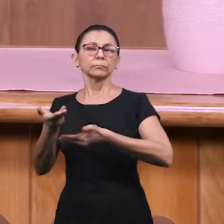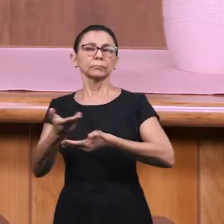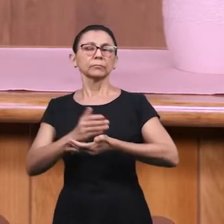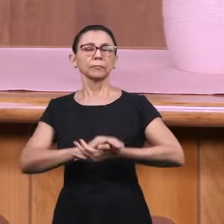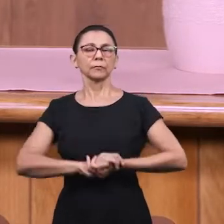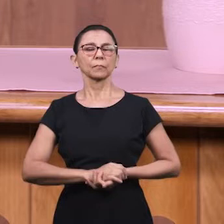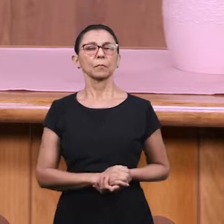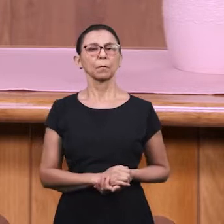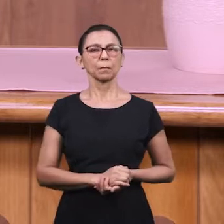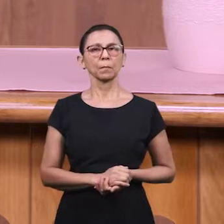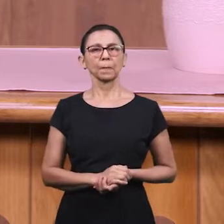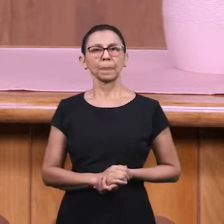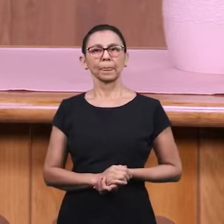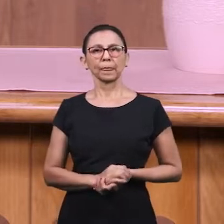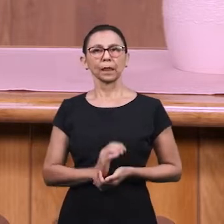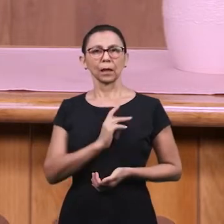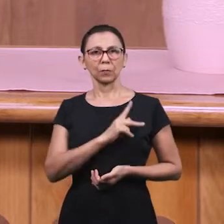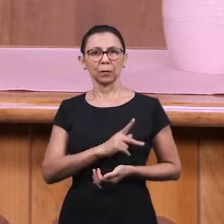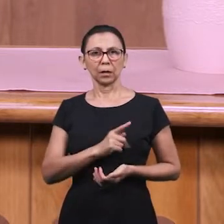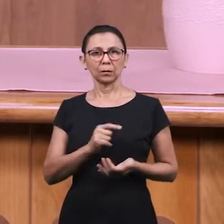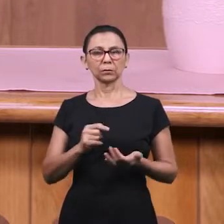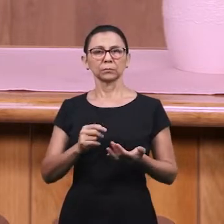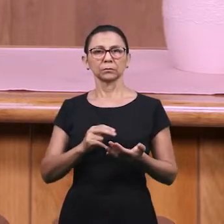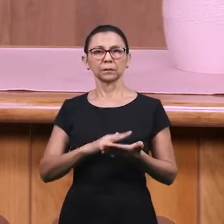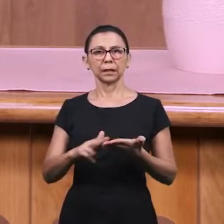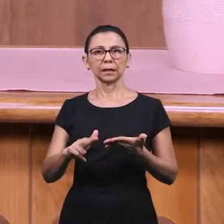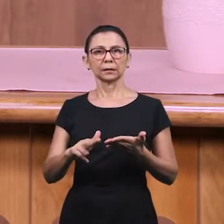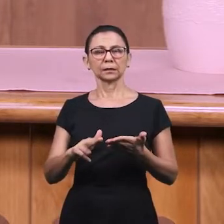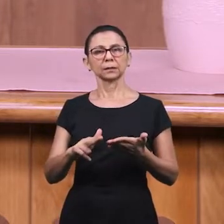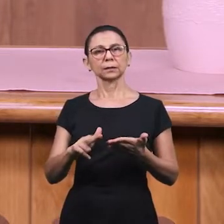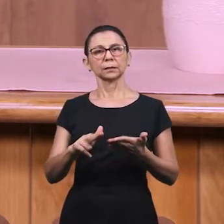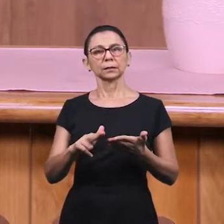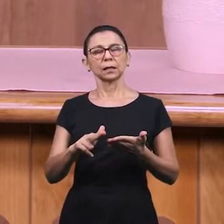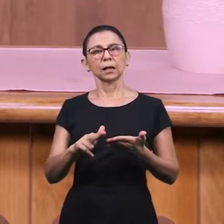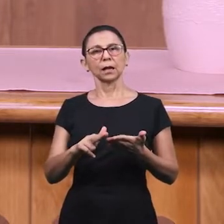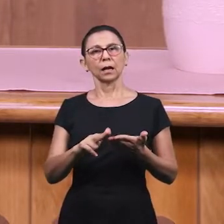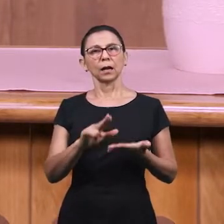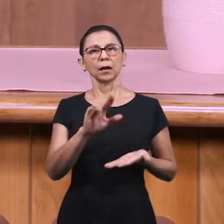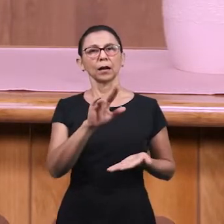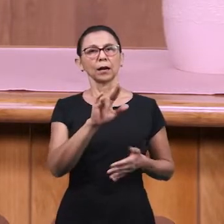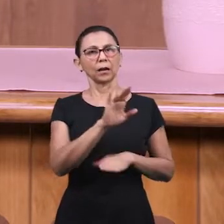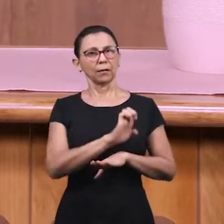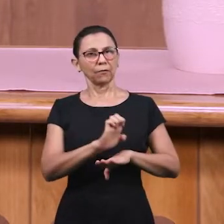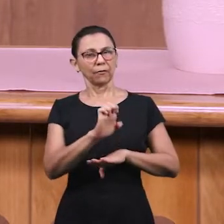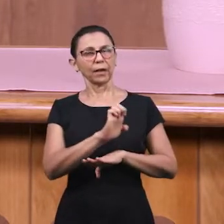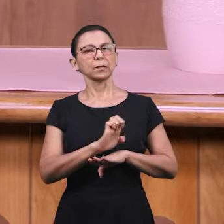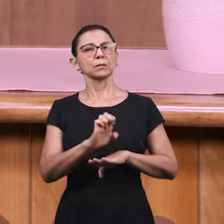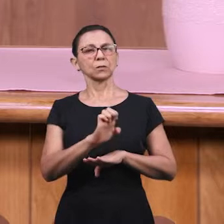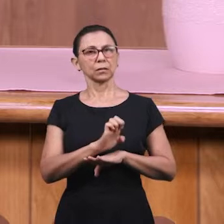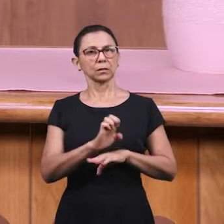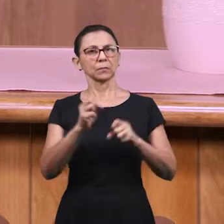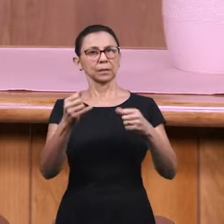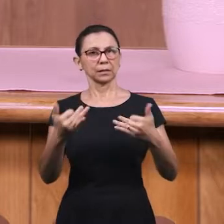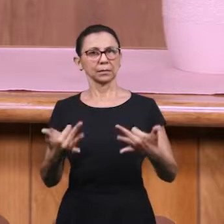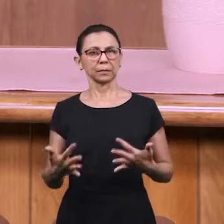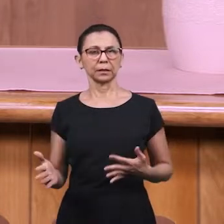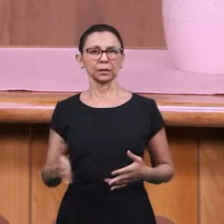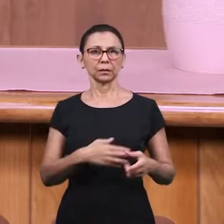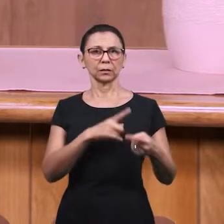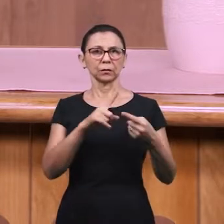вовлечены в эти взаимоскрепляющие связи, как пишет Павел. Итак,